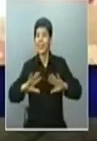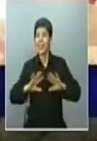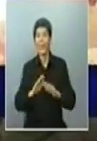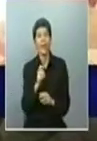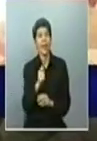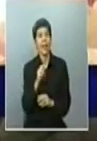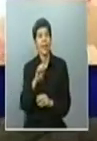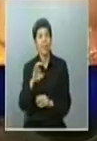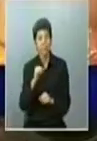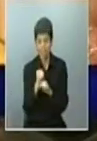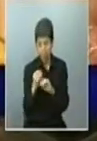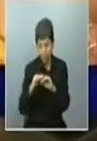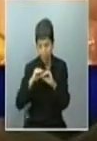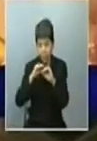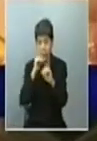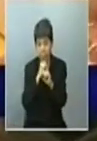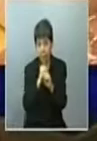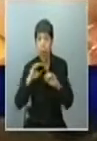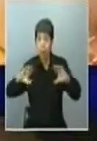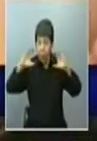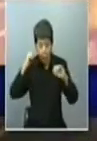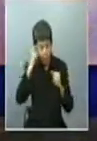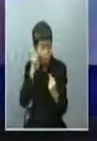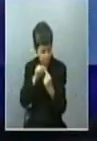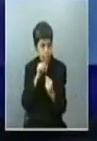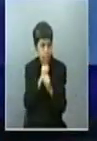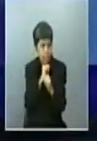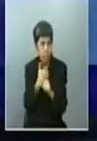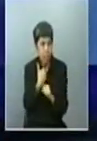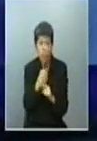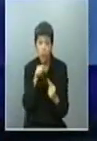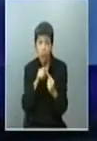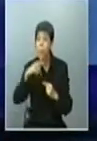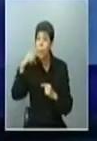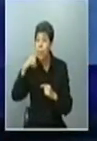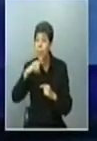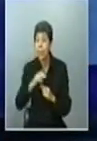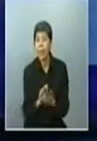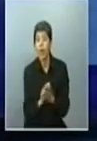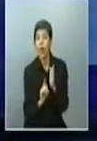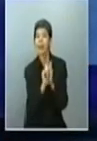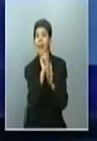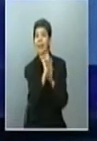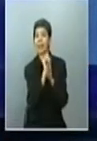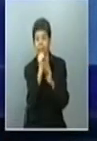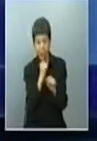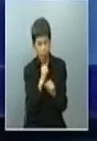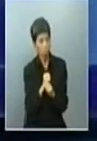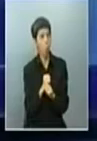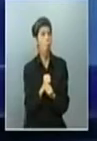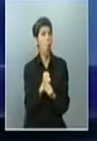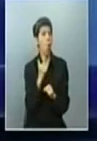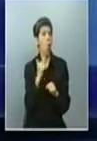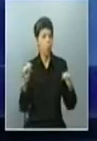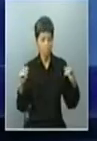AEC เติบโตตามยุทธศาสตร์ที่รัฐบาลวางเป้าไว้อย่างเขตเศรษฐกิจพิเศษอำเภอแม่สอดจังหวัดตากกลายเป็นศูนย์กลางสำคัญ